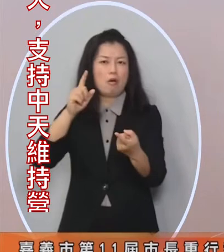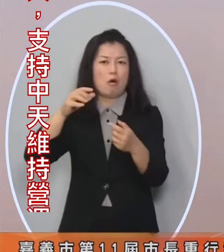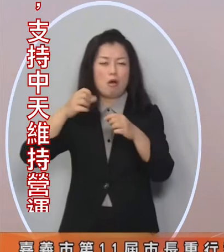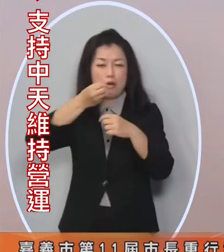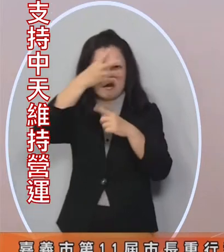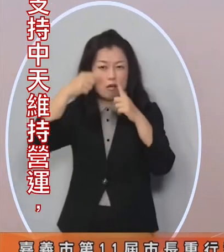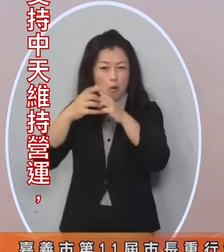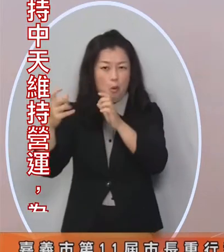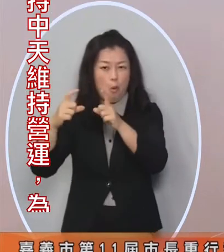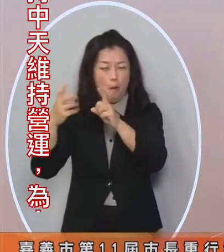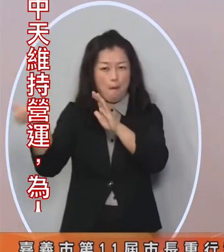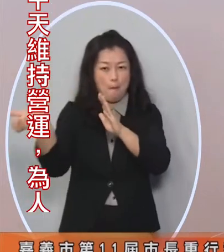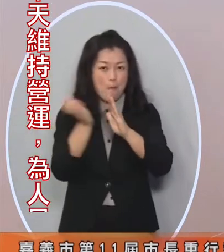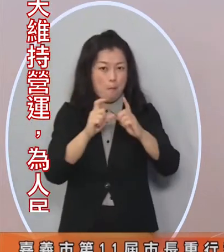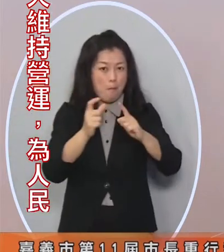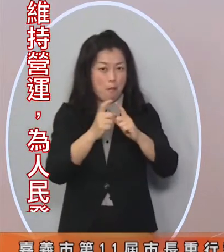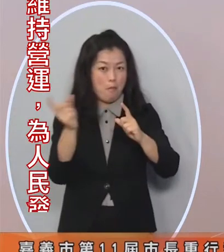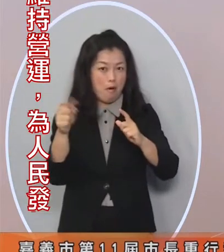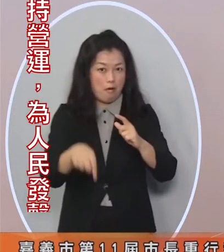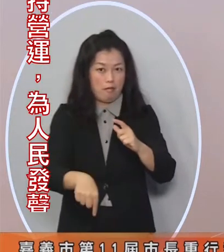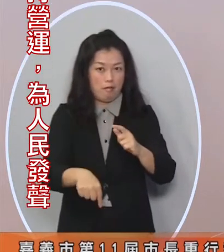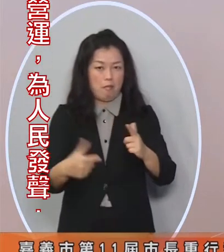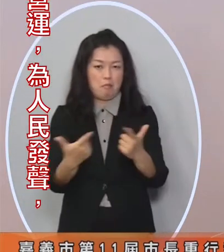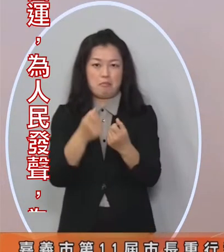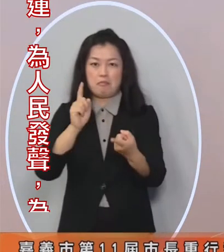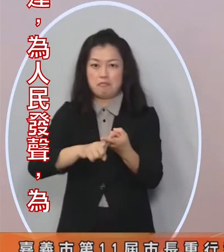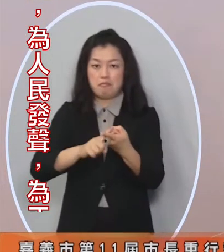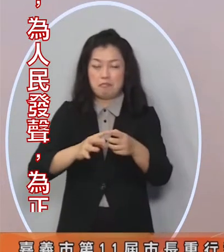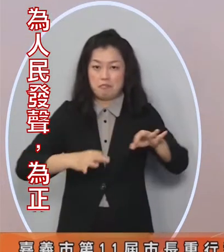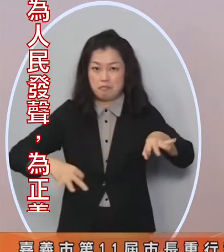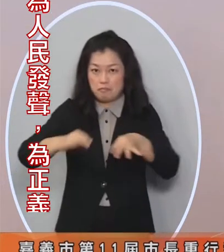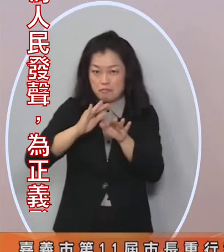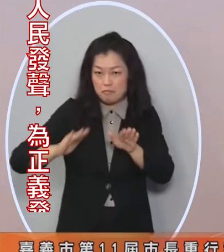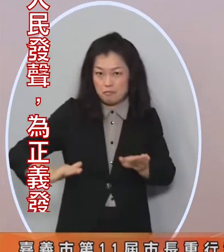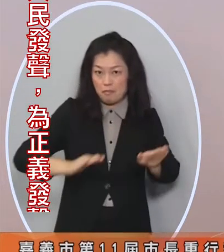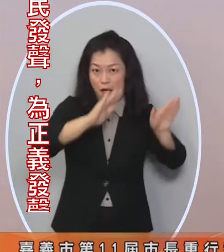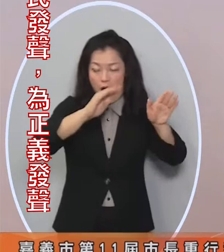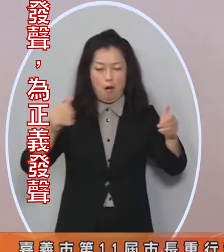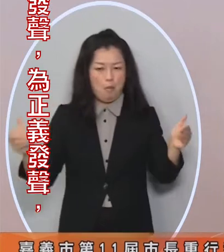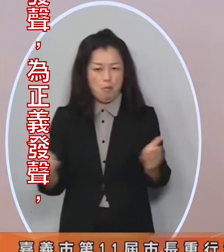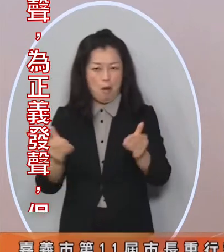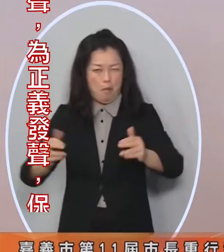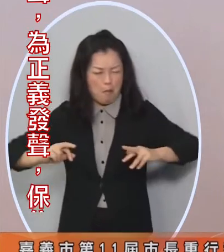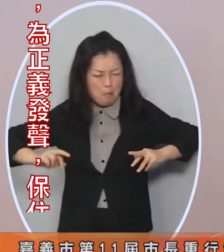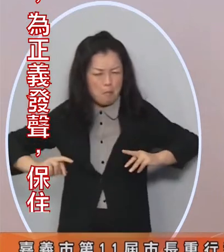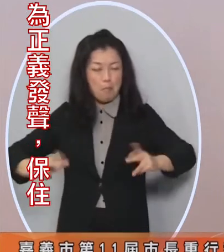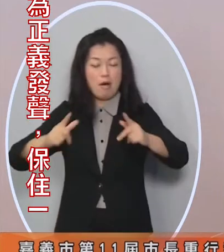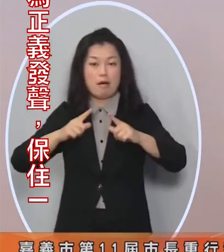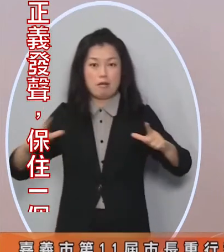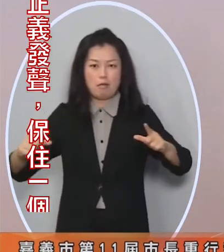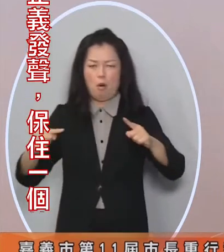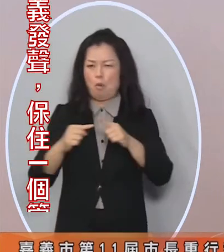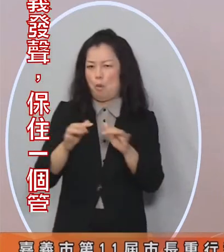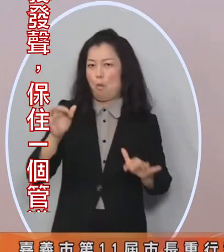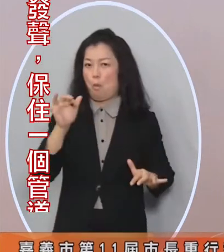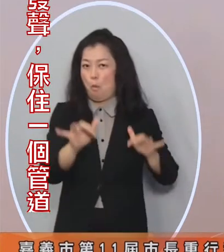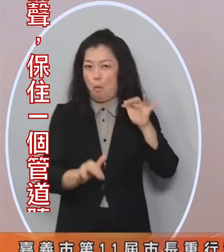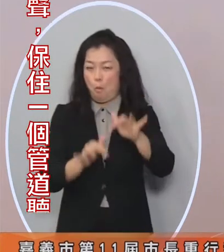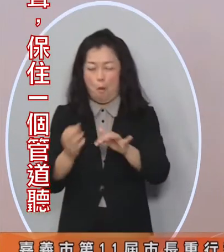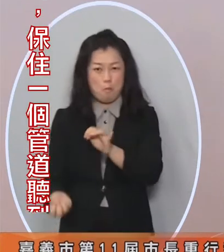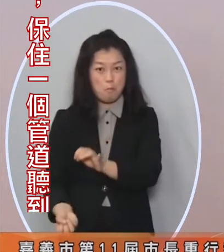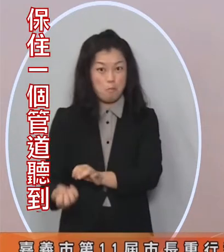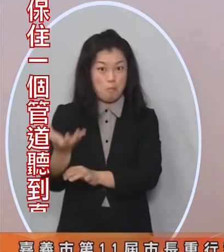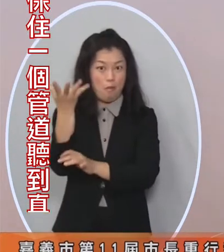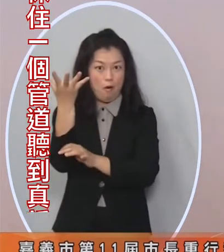所以咱讲经济大进步，建设行大步， 人潮抢抢棍，然后